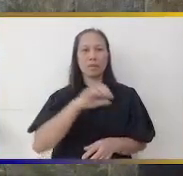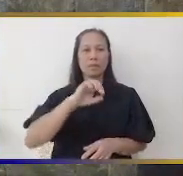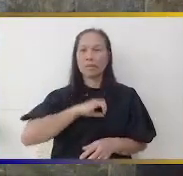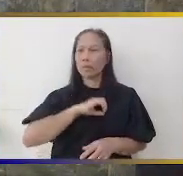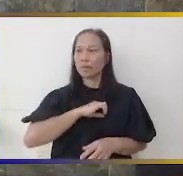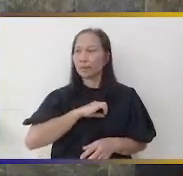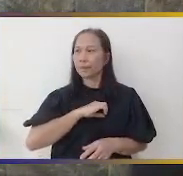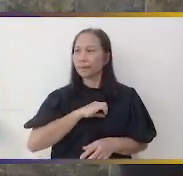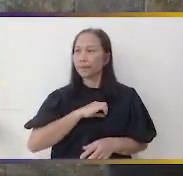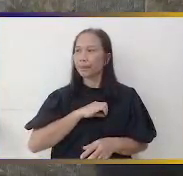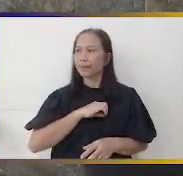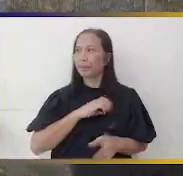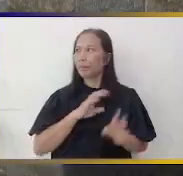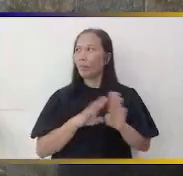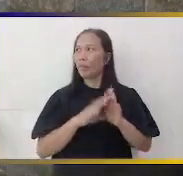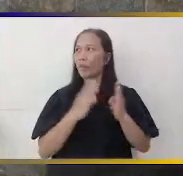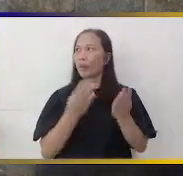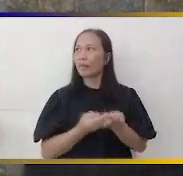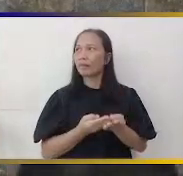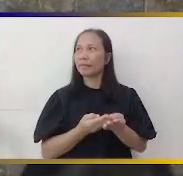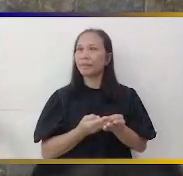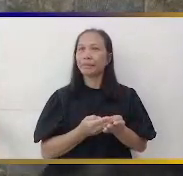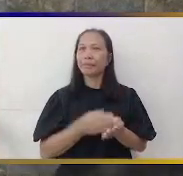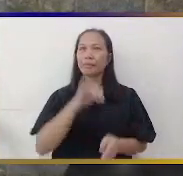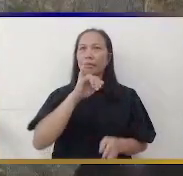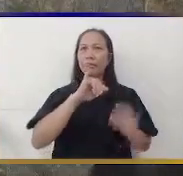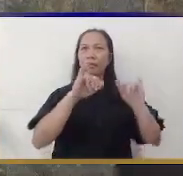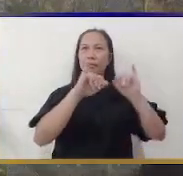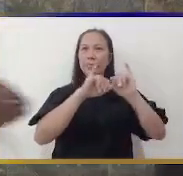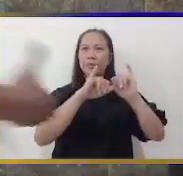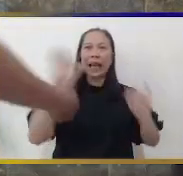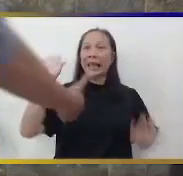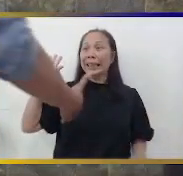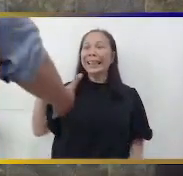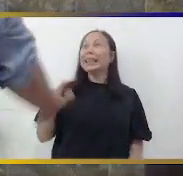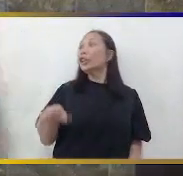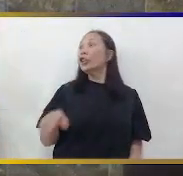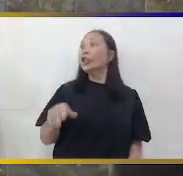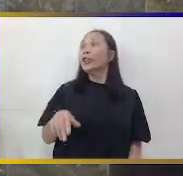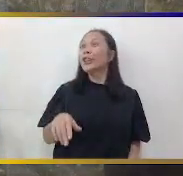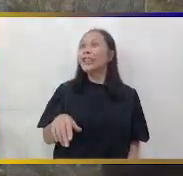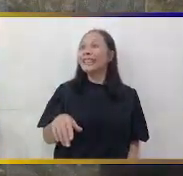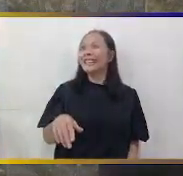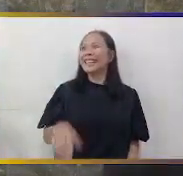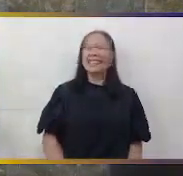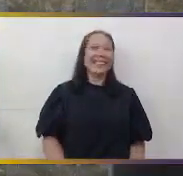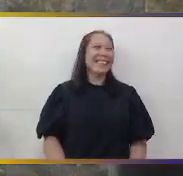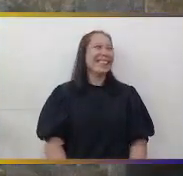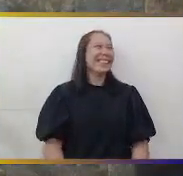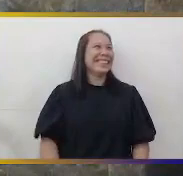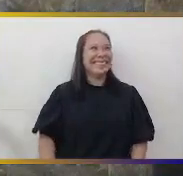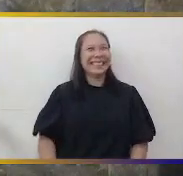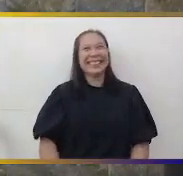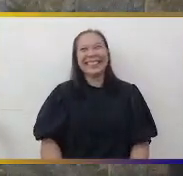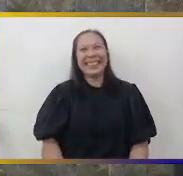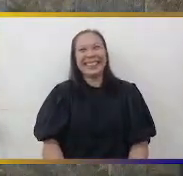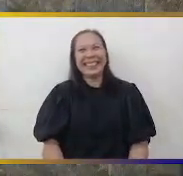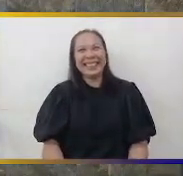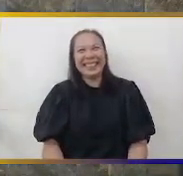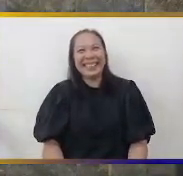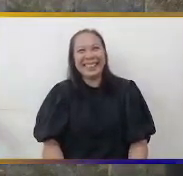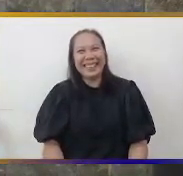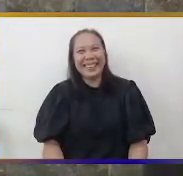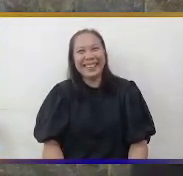remember in the book of Isaiah sabi ng Bibliya sabi ng panginoon you see kung gaano kalayo ang langit sa lupa ganyan